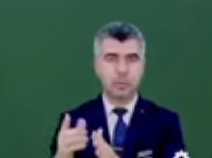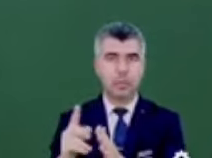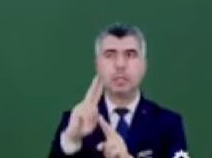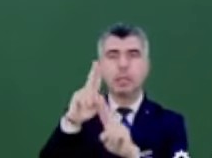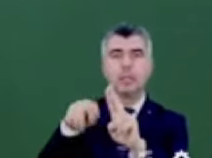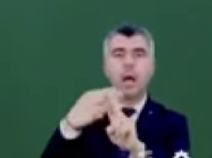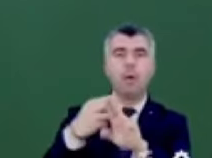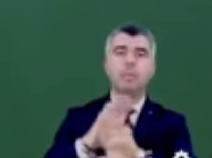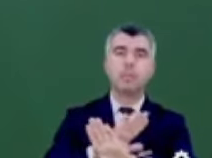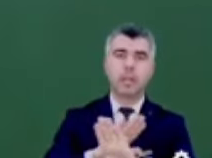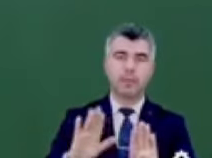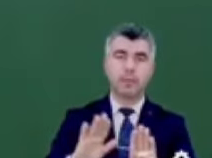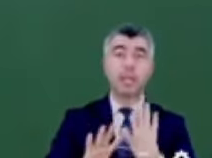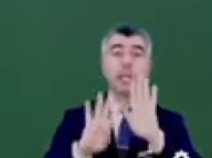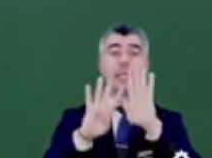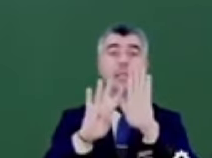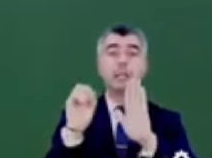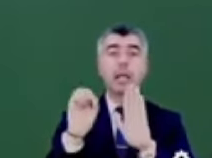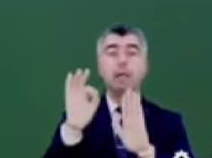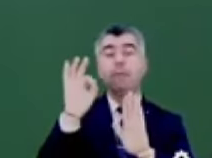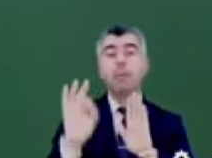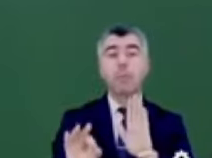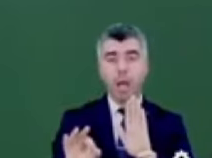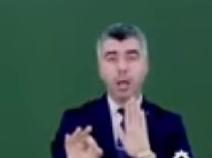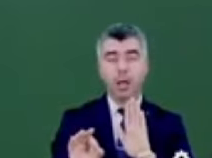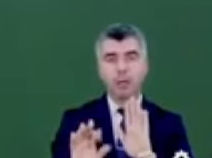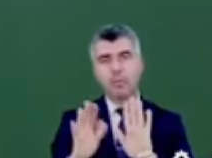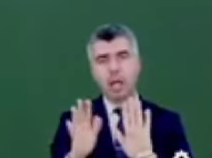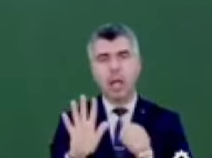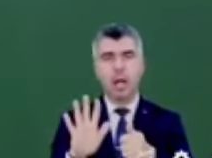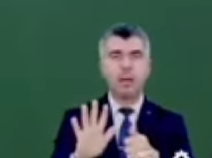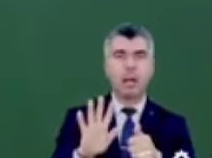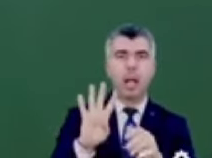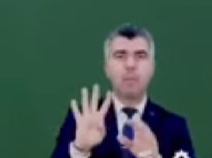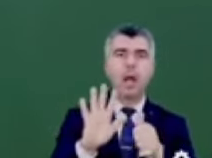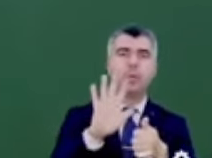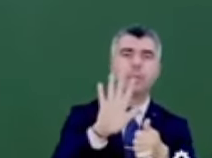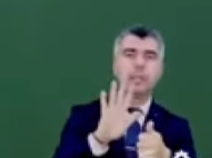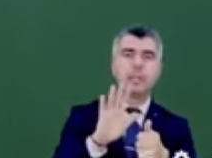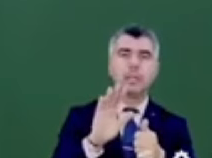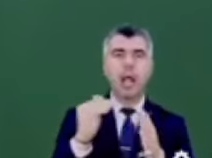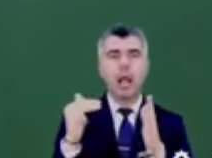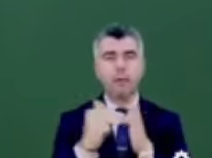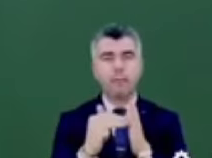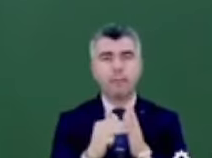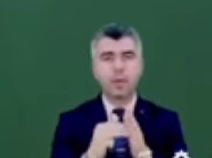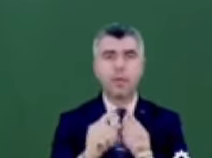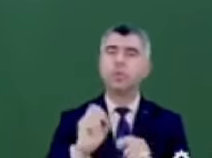بالجواب 90% من ه حوالي 64 65 الف 90 منها